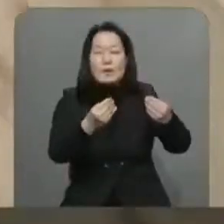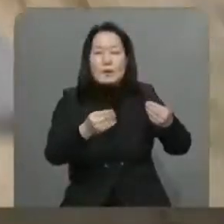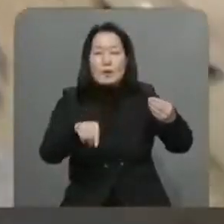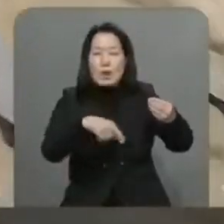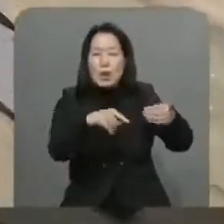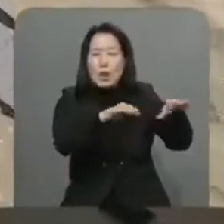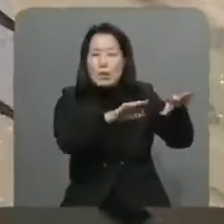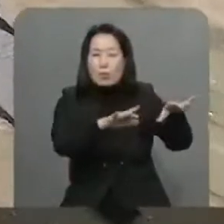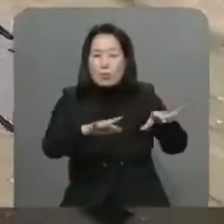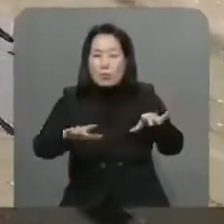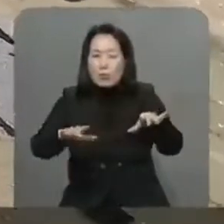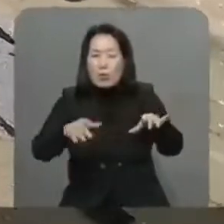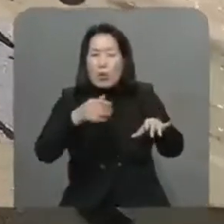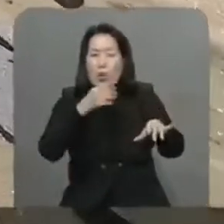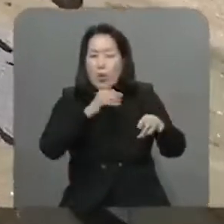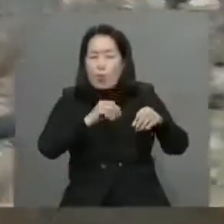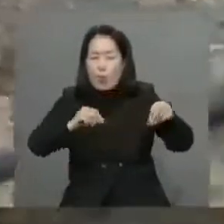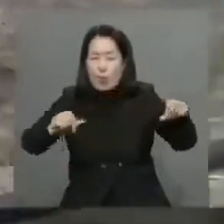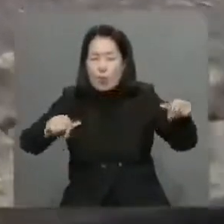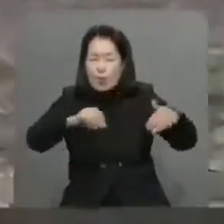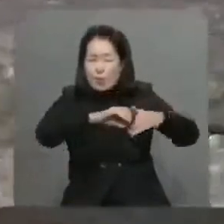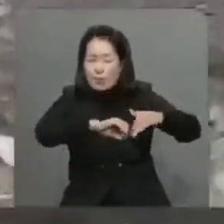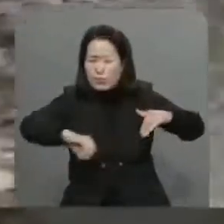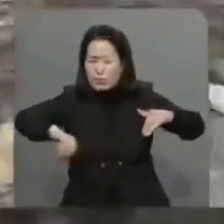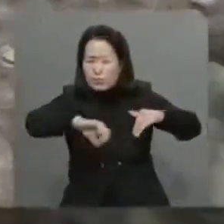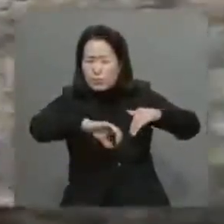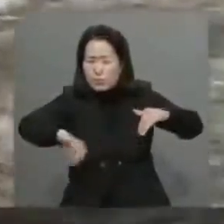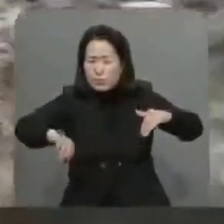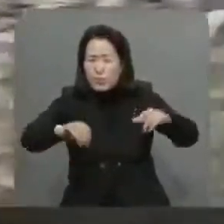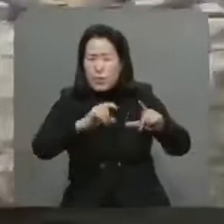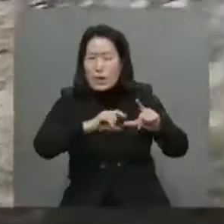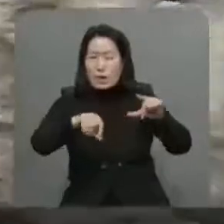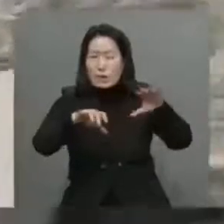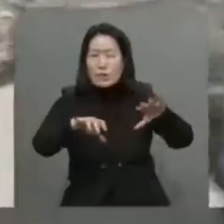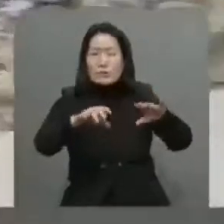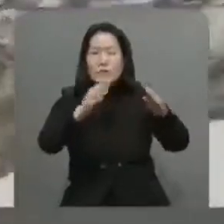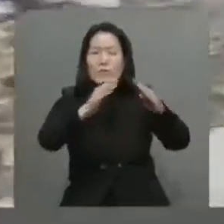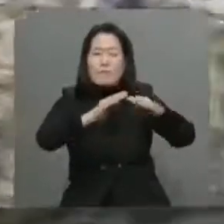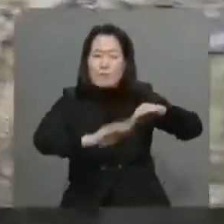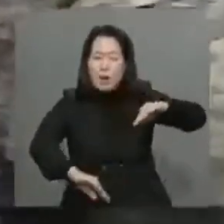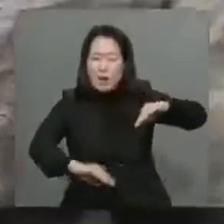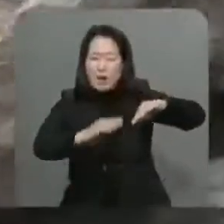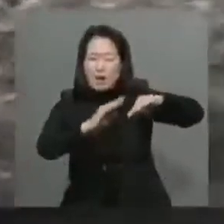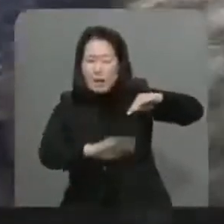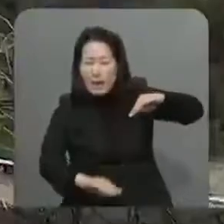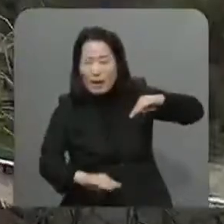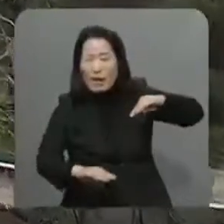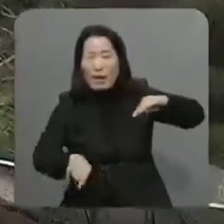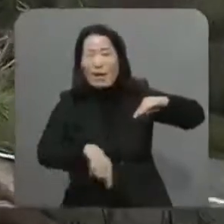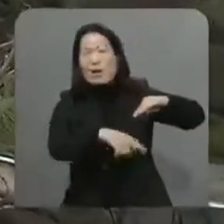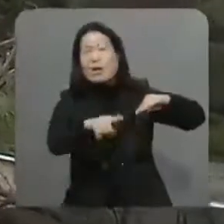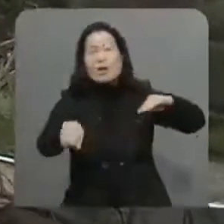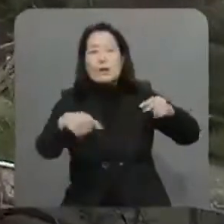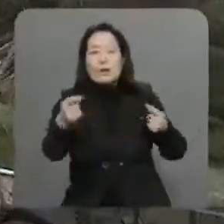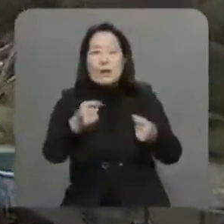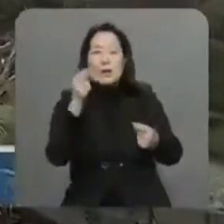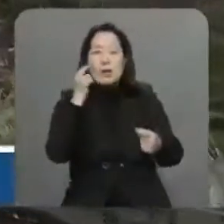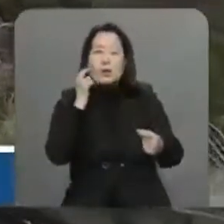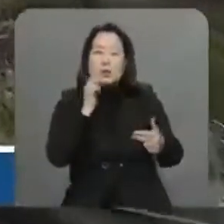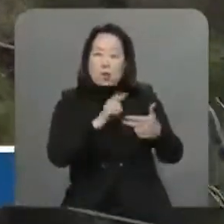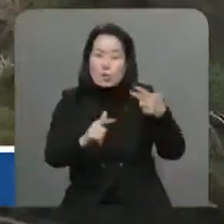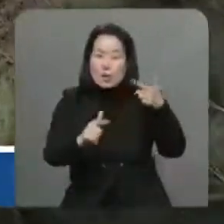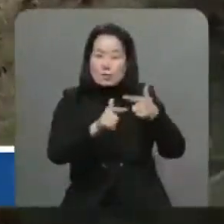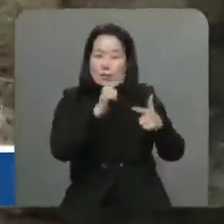해안도로 밑에도 모래가 빠져나가 일부 구간은 아이의 무너졌습니다 도로 뿐만 아니라 인근 소나무 속도